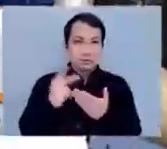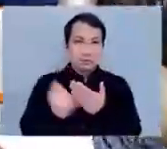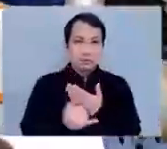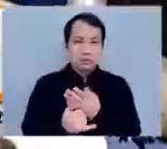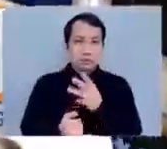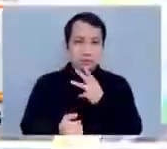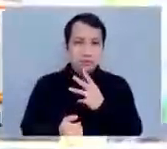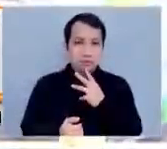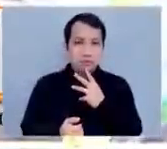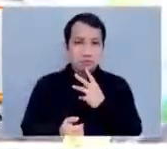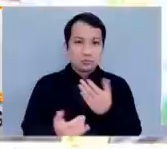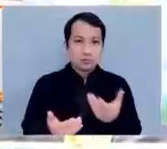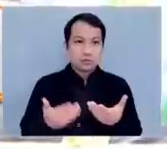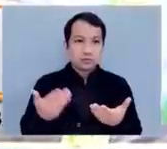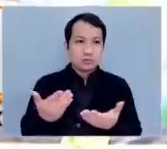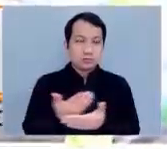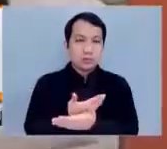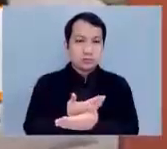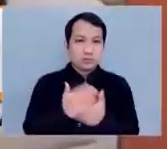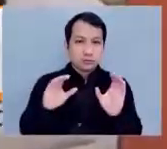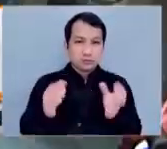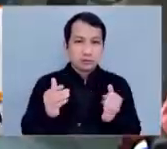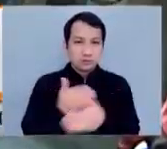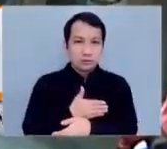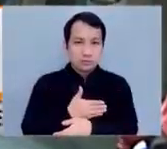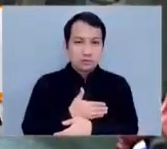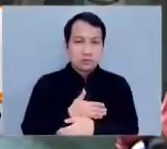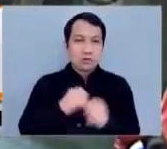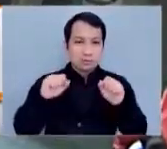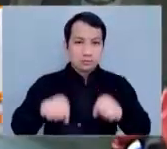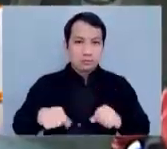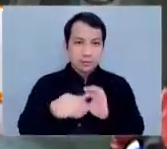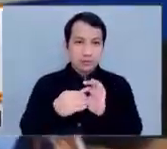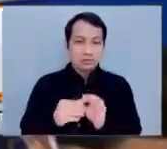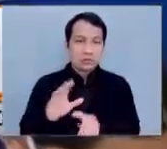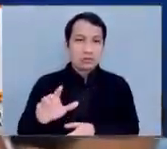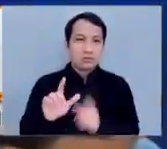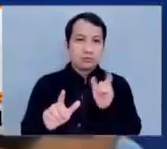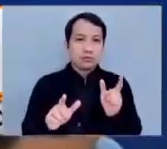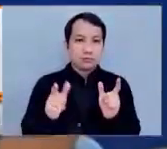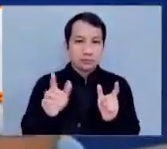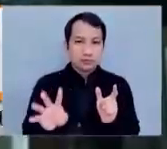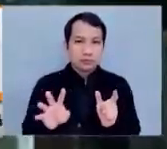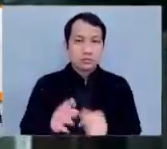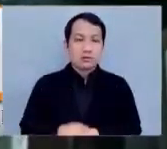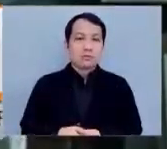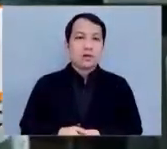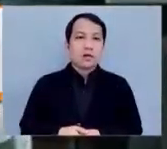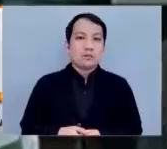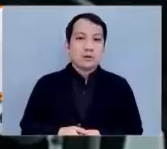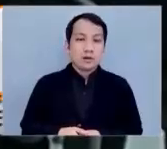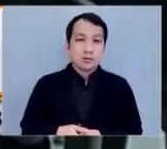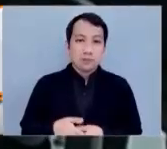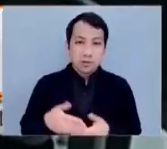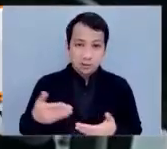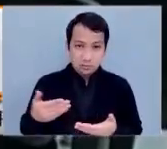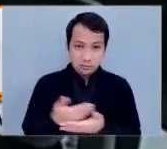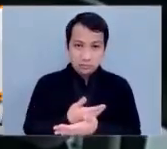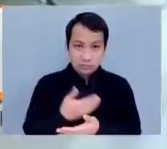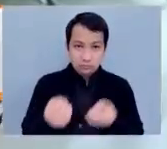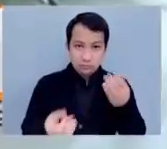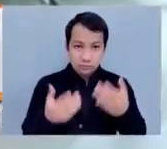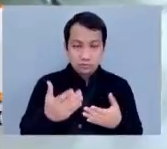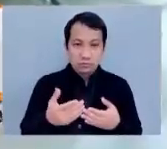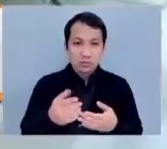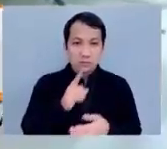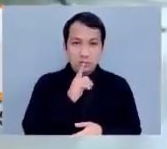mga bagong silid-aralan na mapapakinabangan ngayong 2024. New Year's resolution din anya ng administrasyon na magbigay ng mas